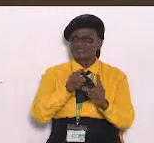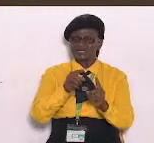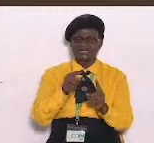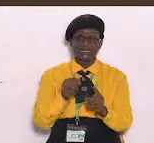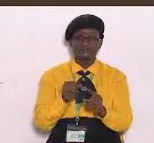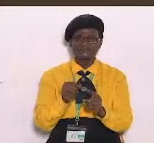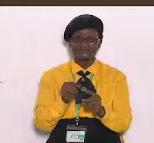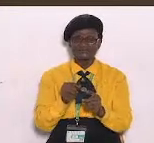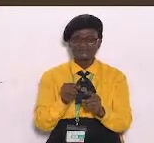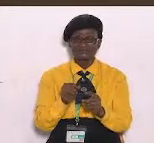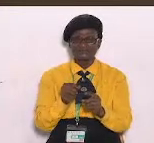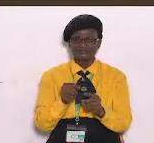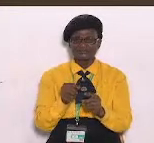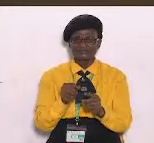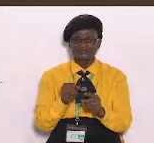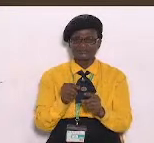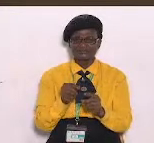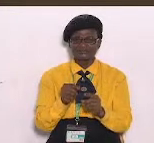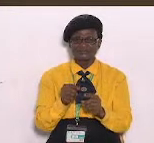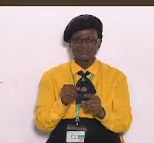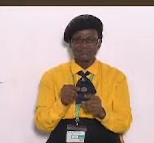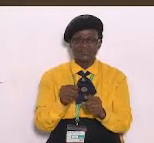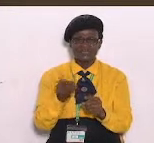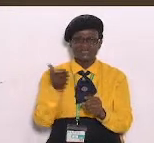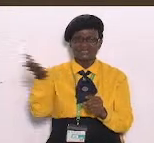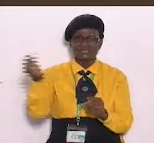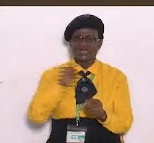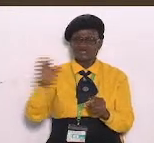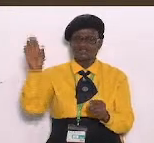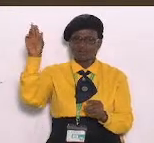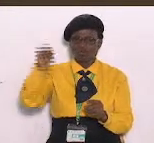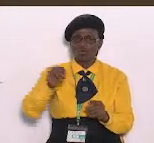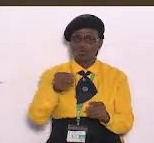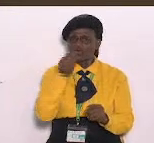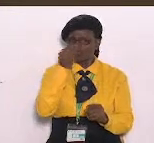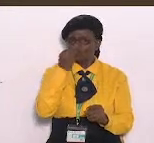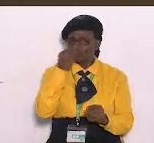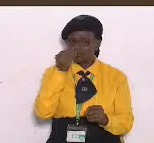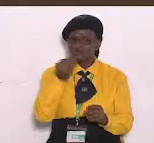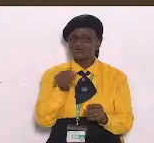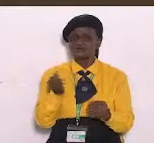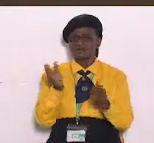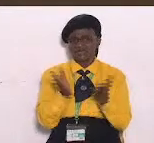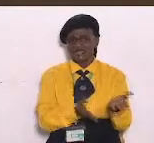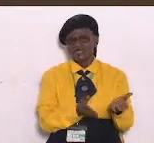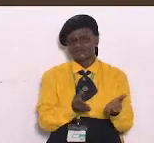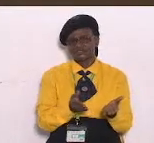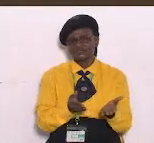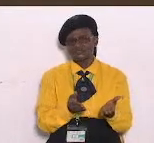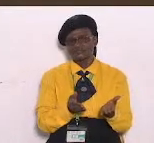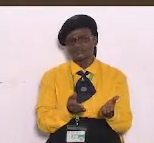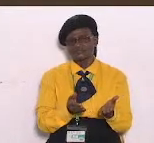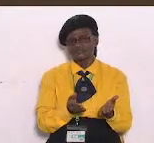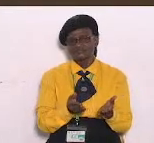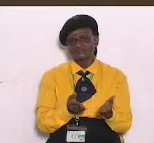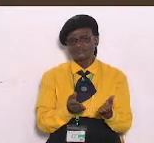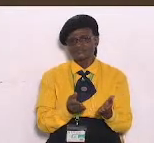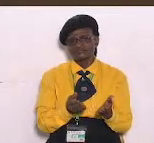jusqu'à ce que il y a plus de nourriture